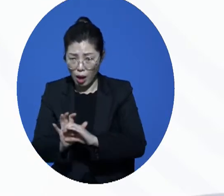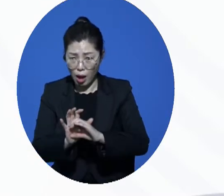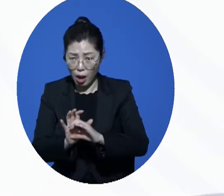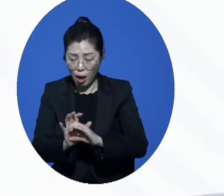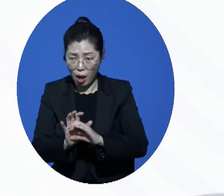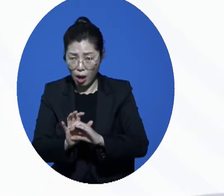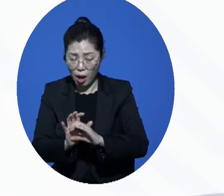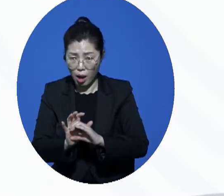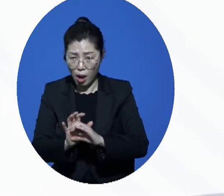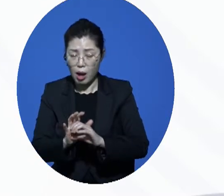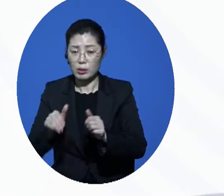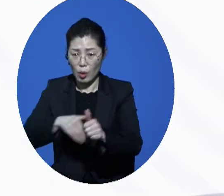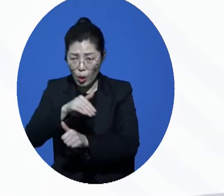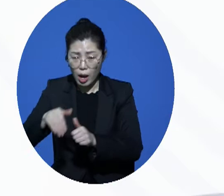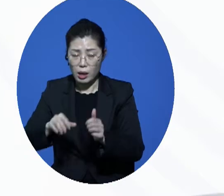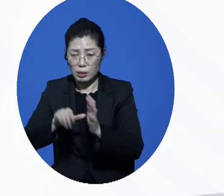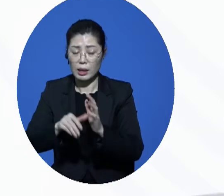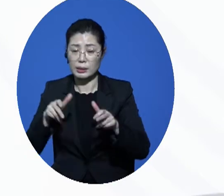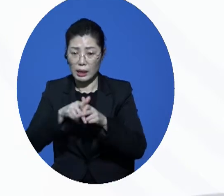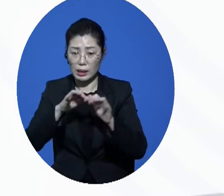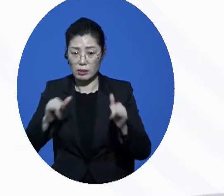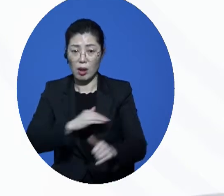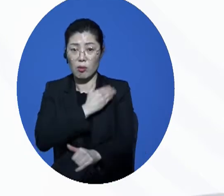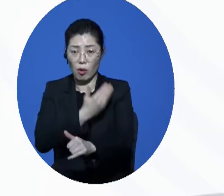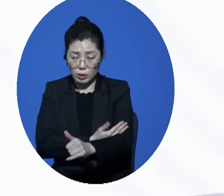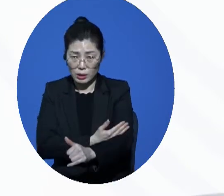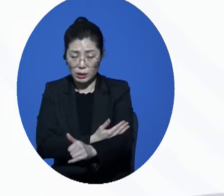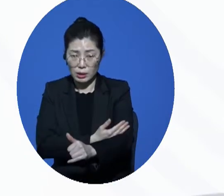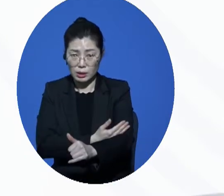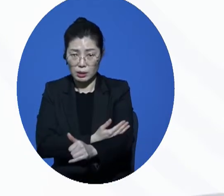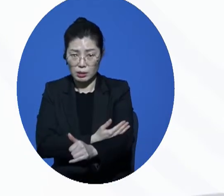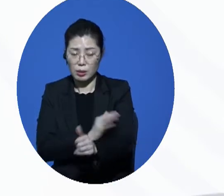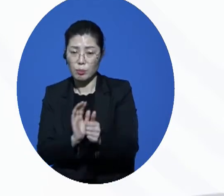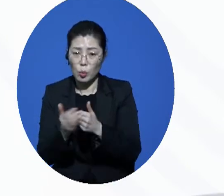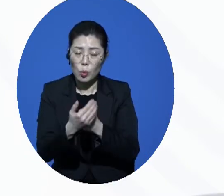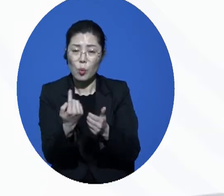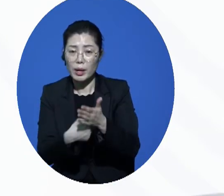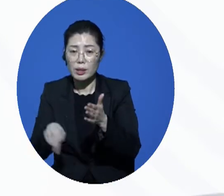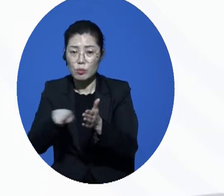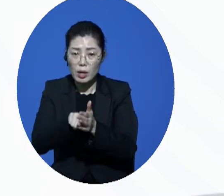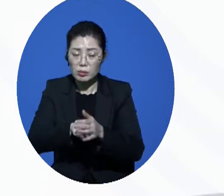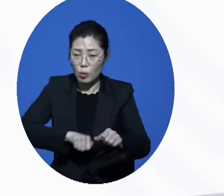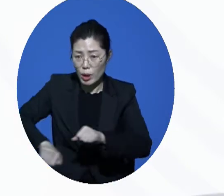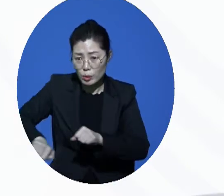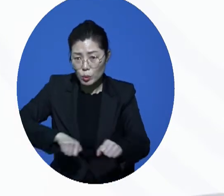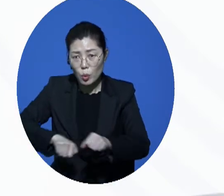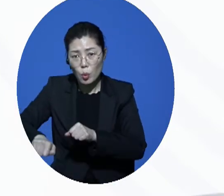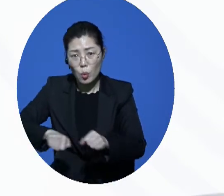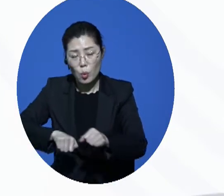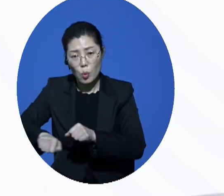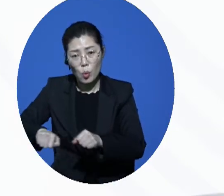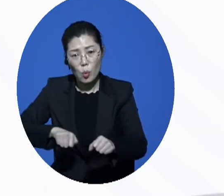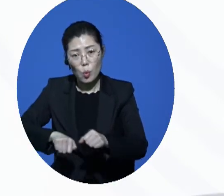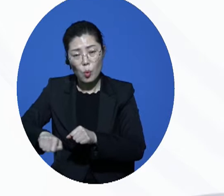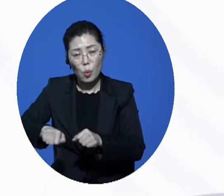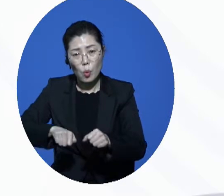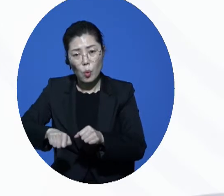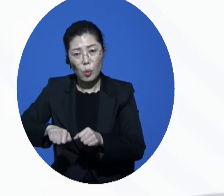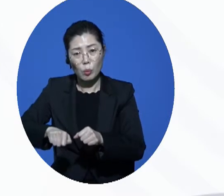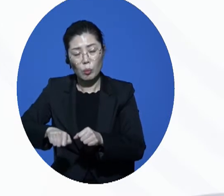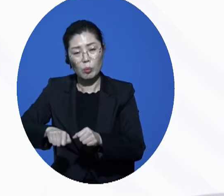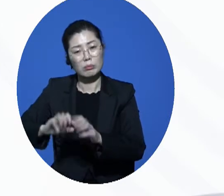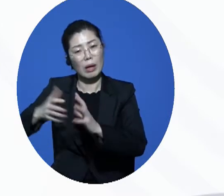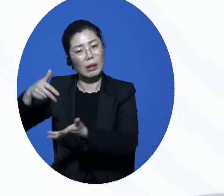대응함에 있어서 장애인의 권익을 보호하는 충분한 조치를 취하는데 국가들이 압도적으로 실패했다라는